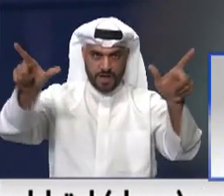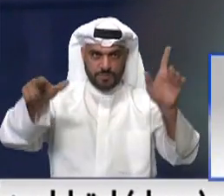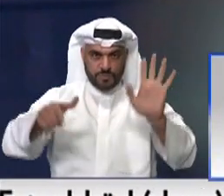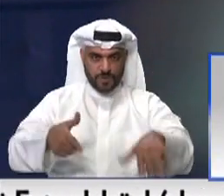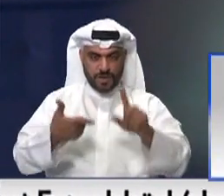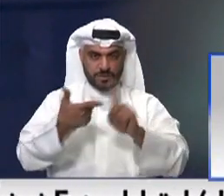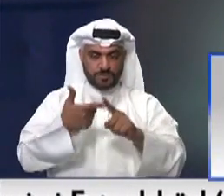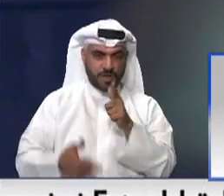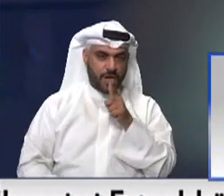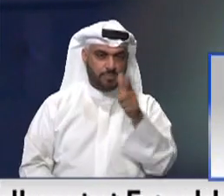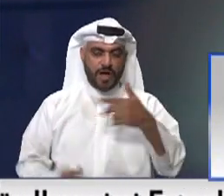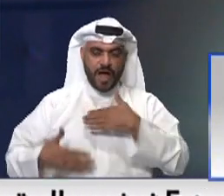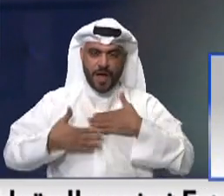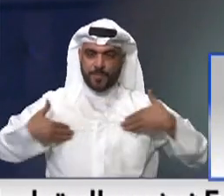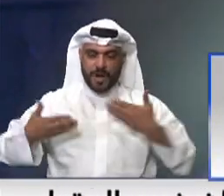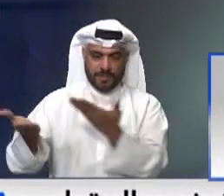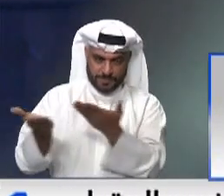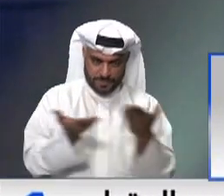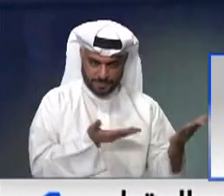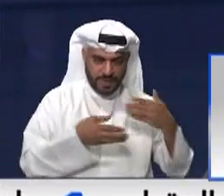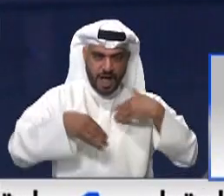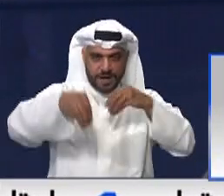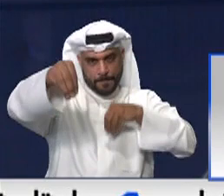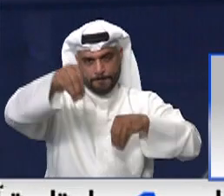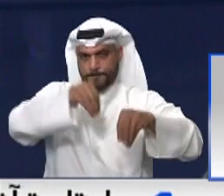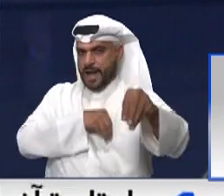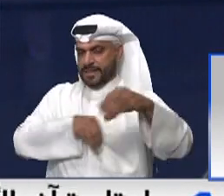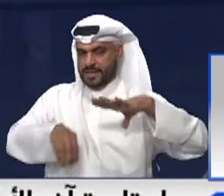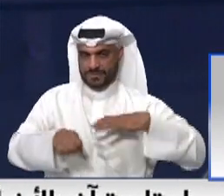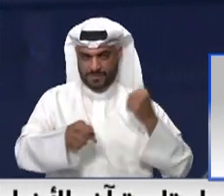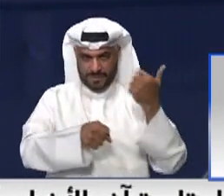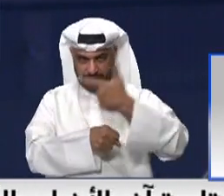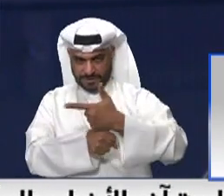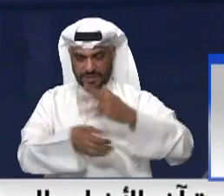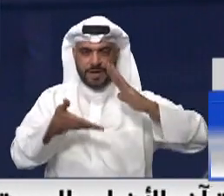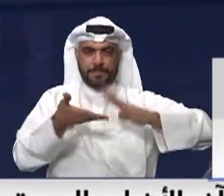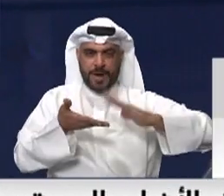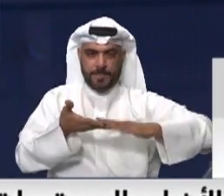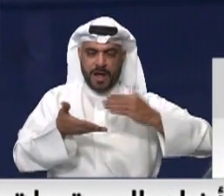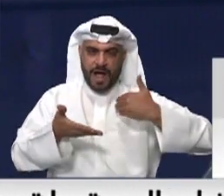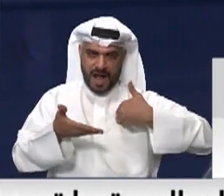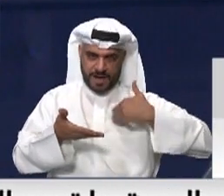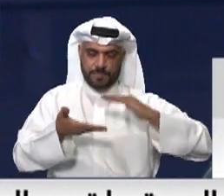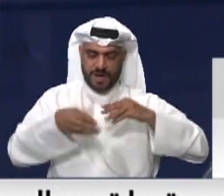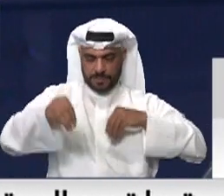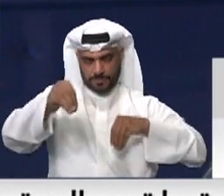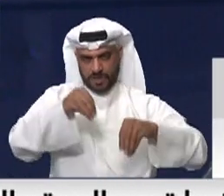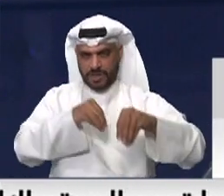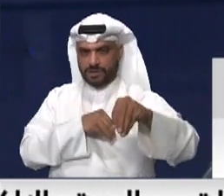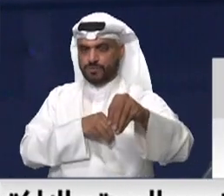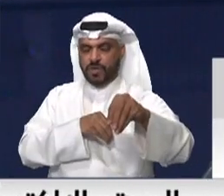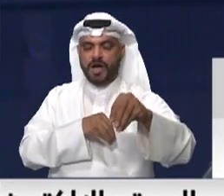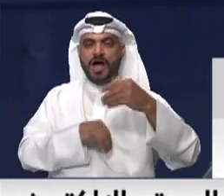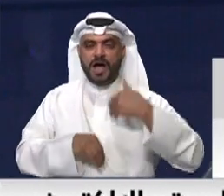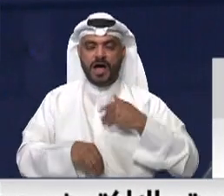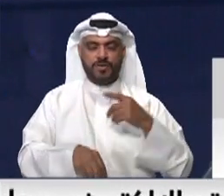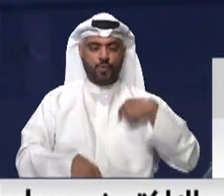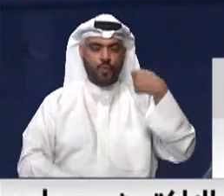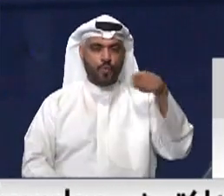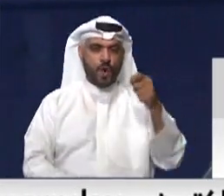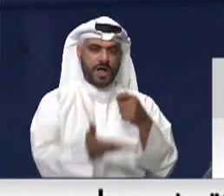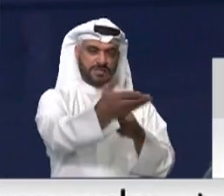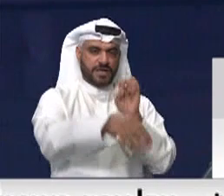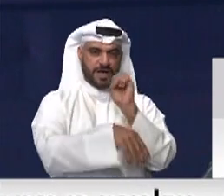أبدي تشرفي بحضور هذا المؤتمر ممثلاً عن سموي وسمو ولي العهد الشيخ مشعل بن أحمد الجابر